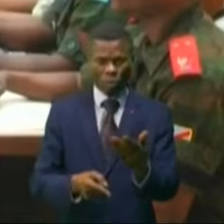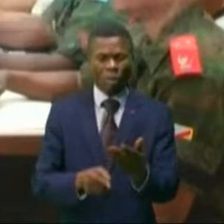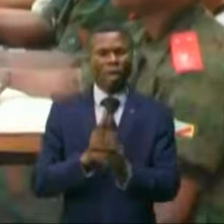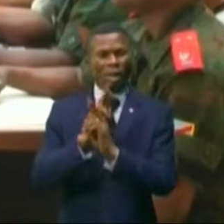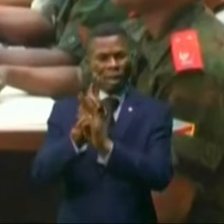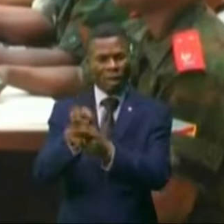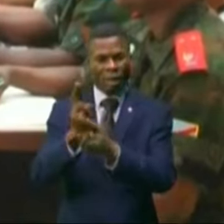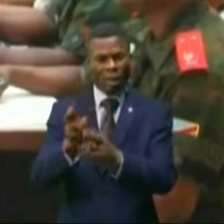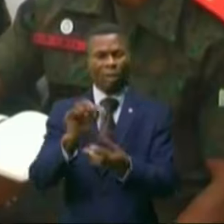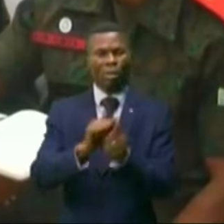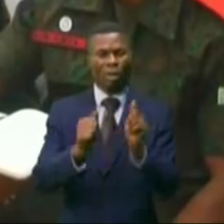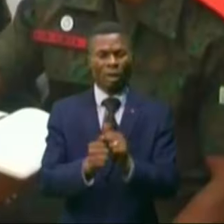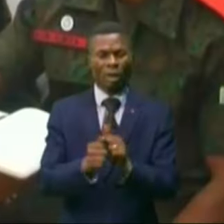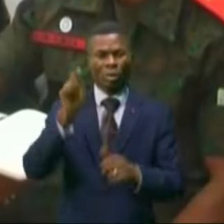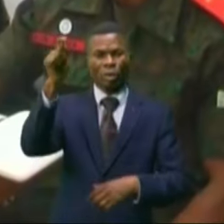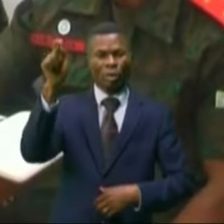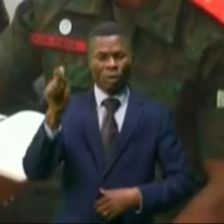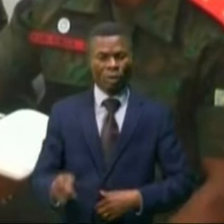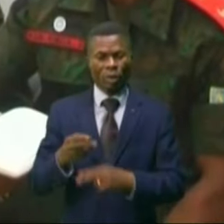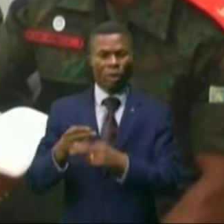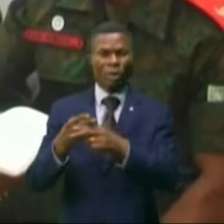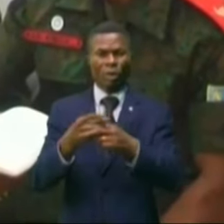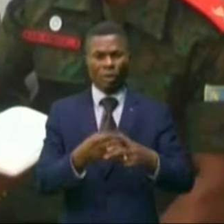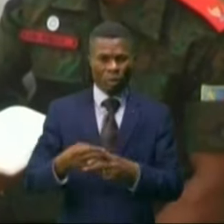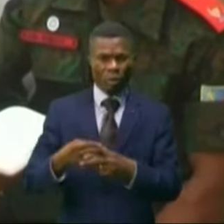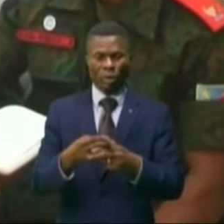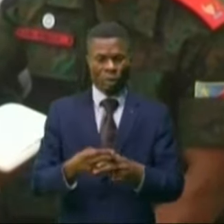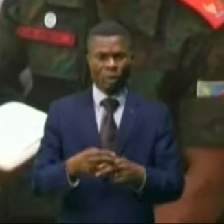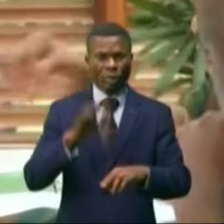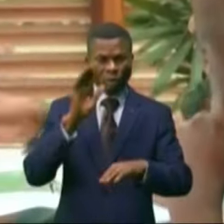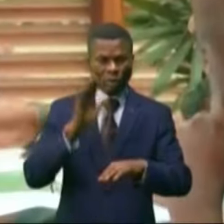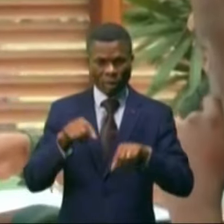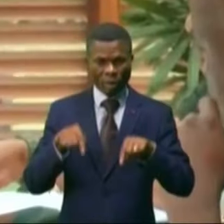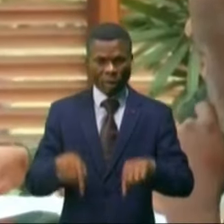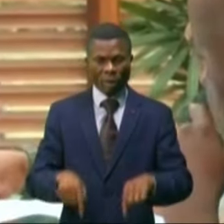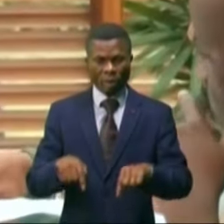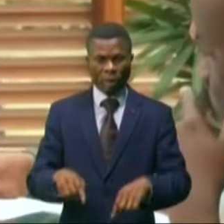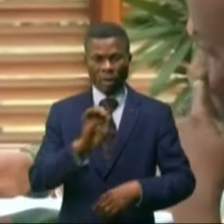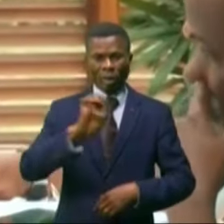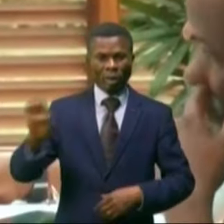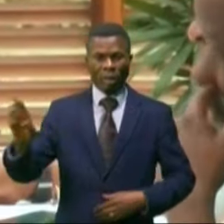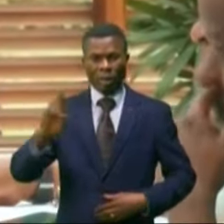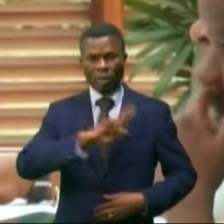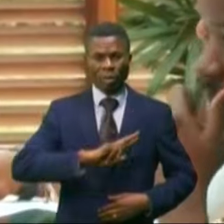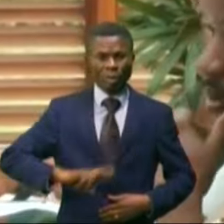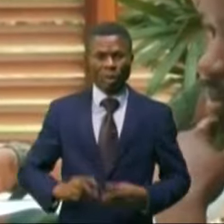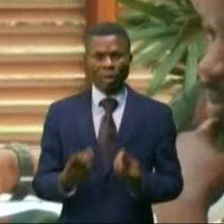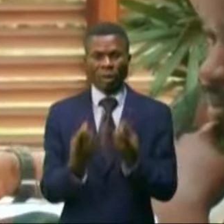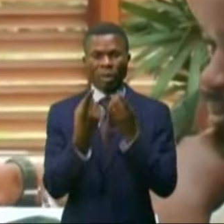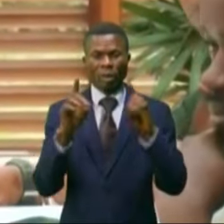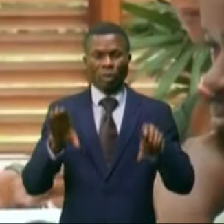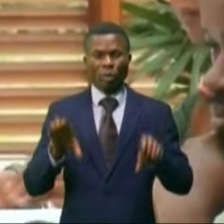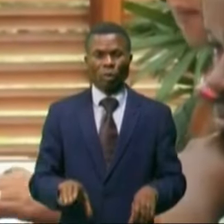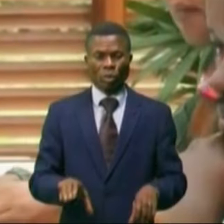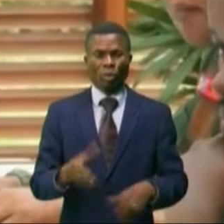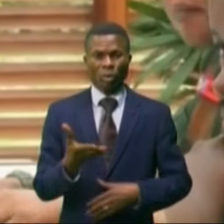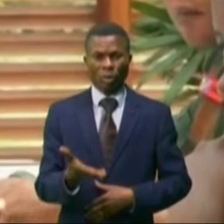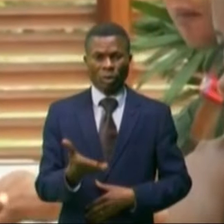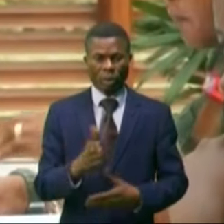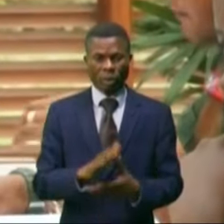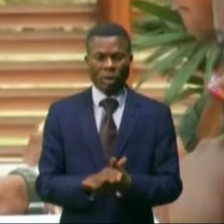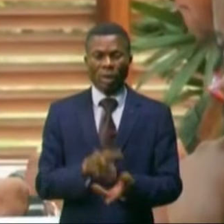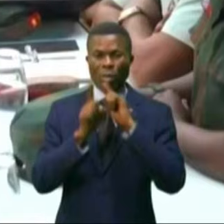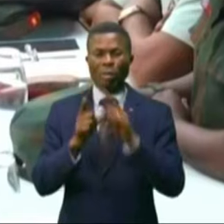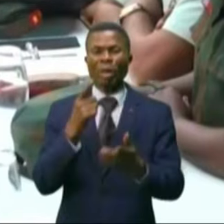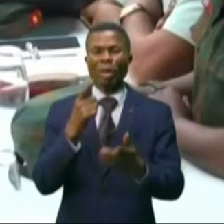de la situation militaire et sécuritaire qui prévaut actuellement à l'est de la République démocratique du Congo. Les